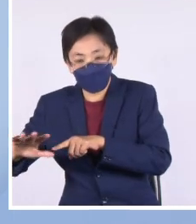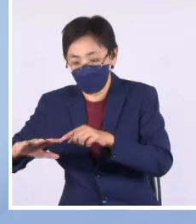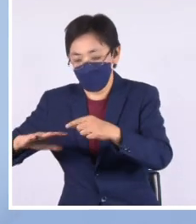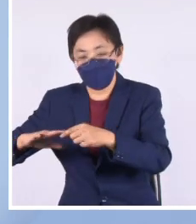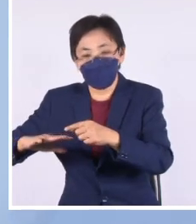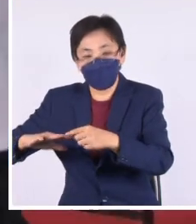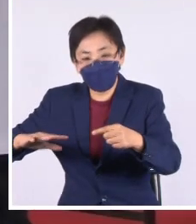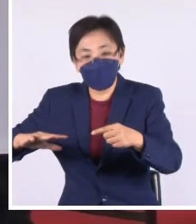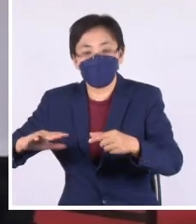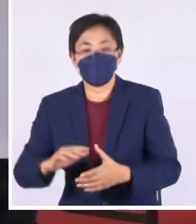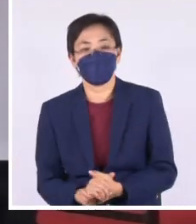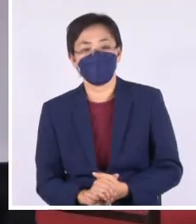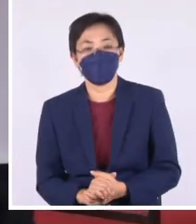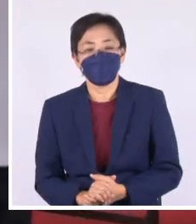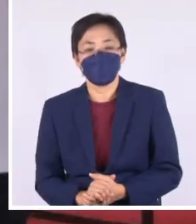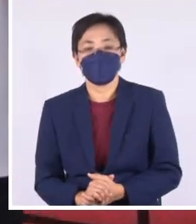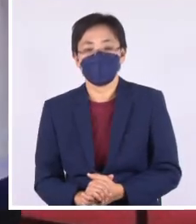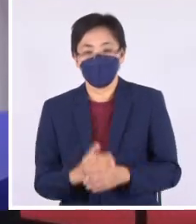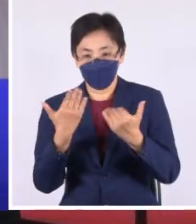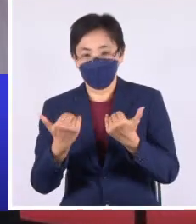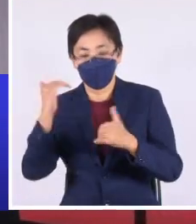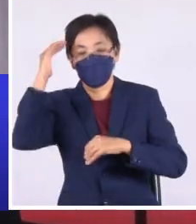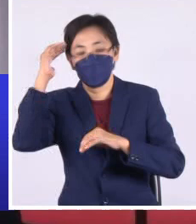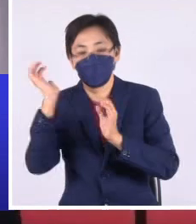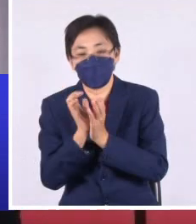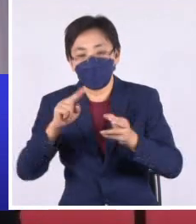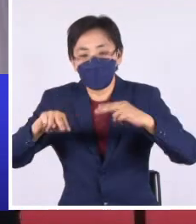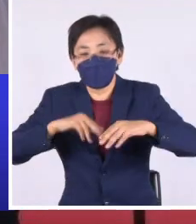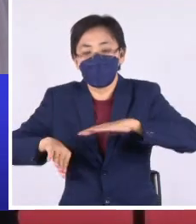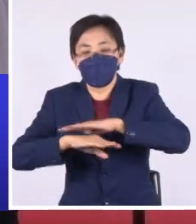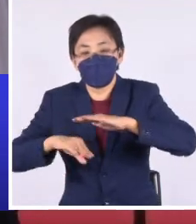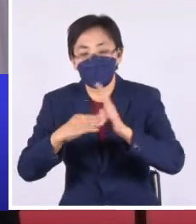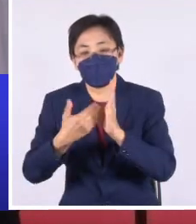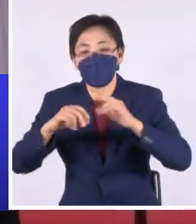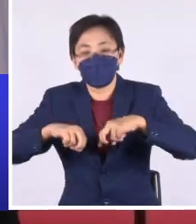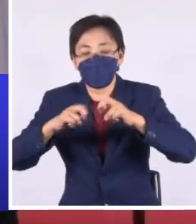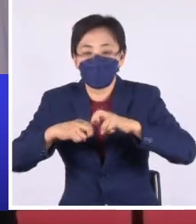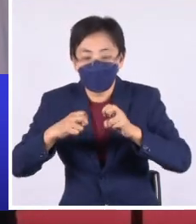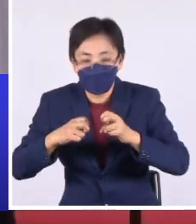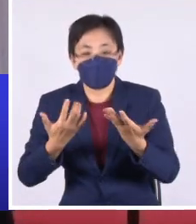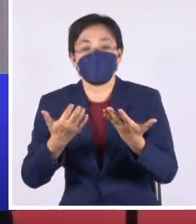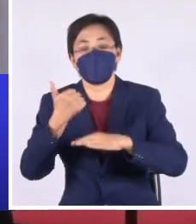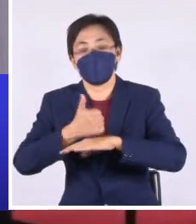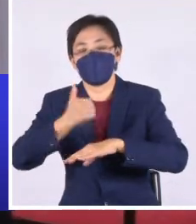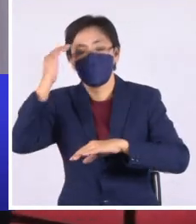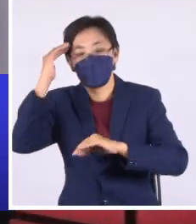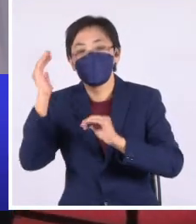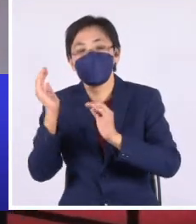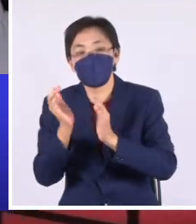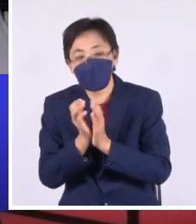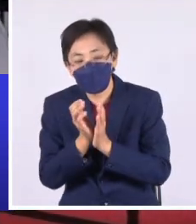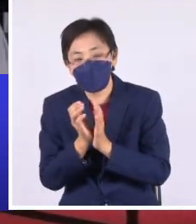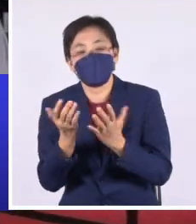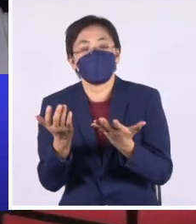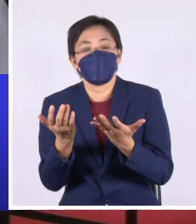างล่าสุดเองนะคะทางเจ้าหน้าที่ตำรวจกองพิสูจน์หลักฐานจังหวัดสุรินทร์พร้อมด้วยผู้กำกับสภ.ทุ่งมนและพระอธิการเอก